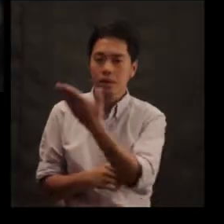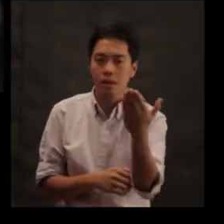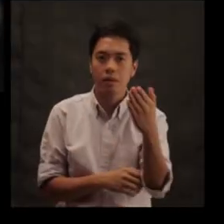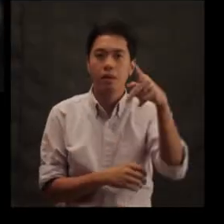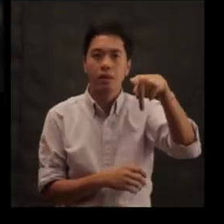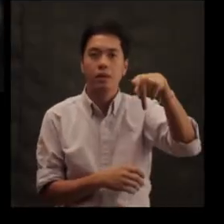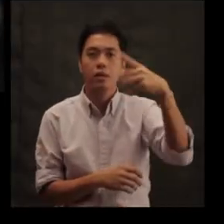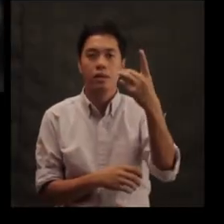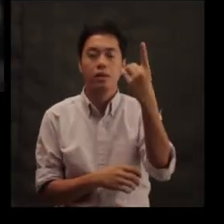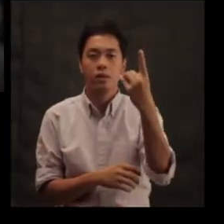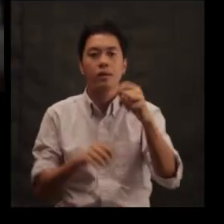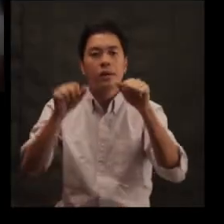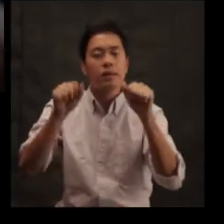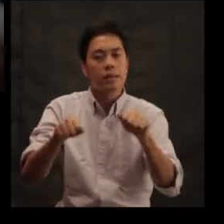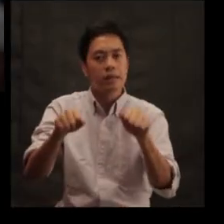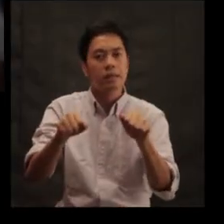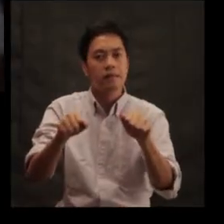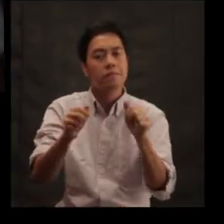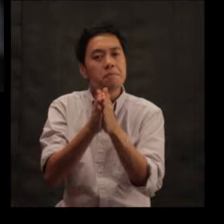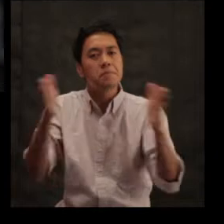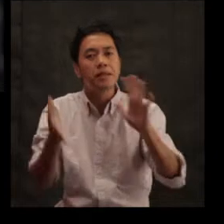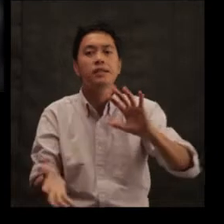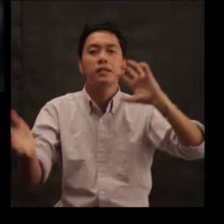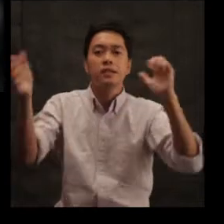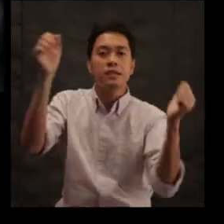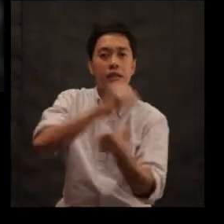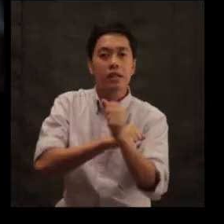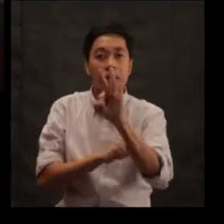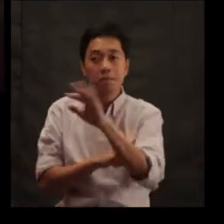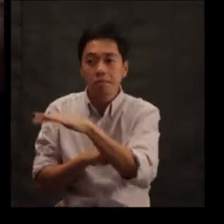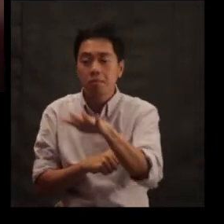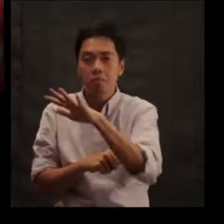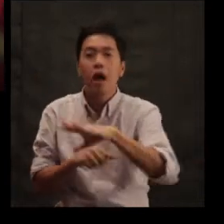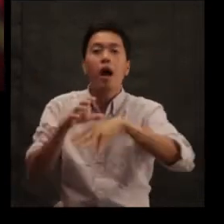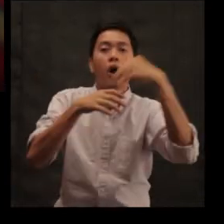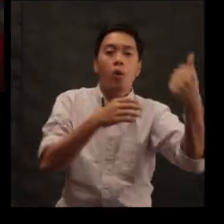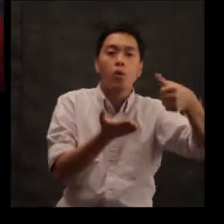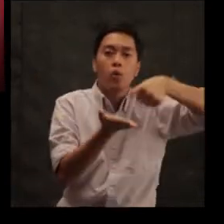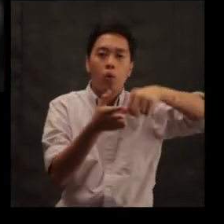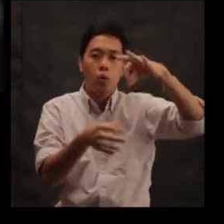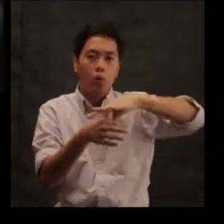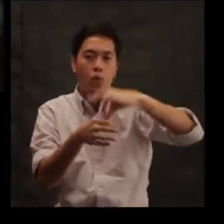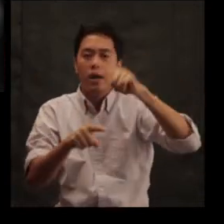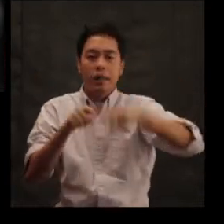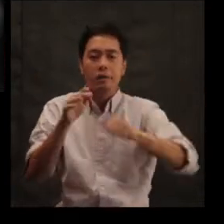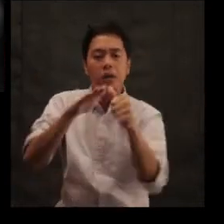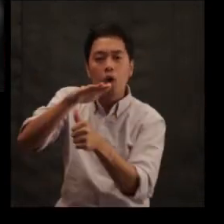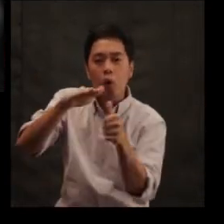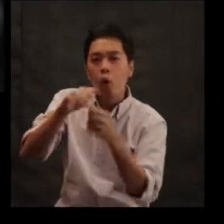You, as a disabled person, would be able to make a big change if you were to vote. You